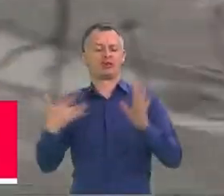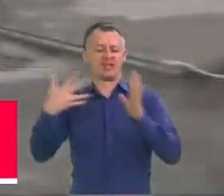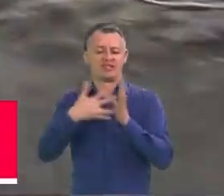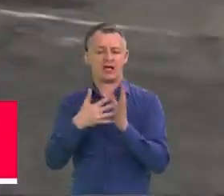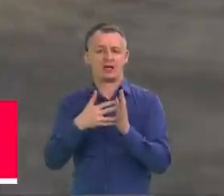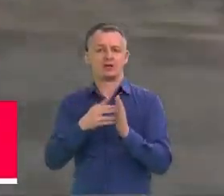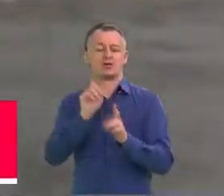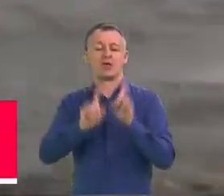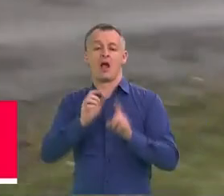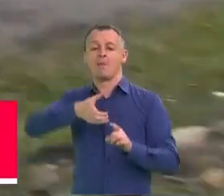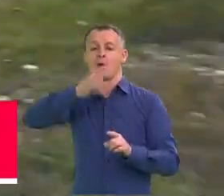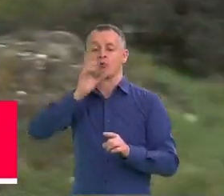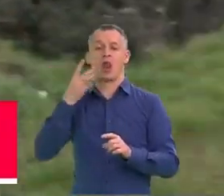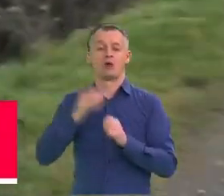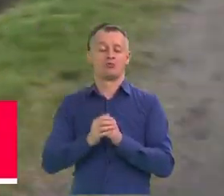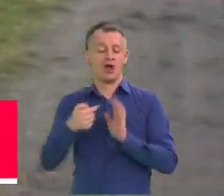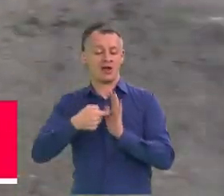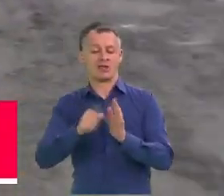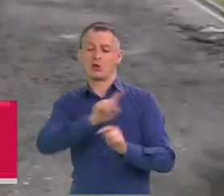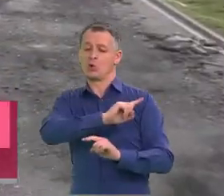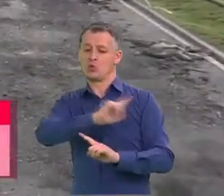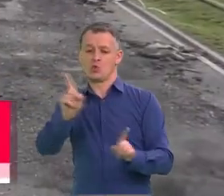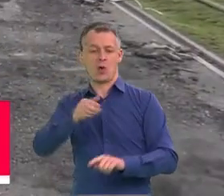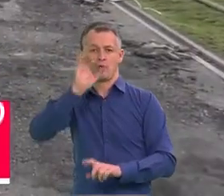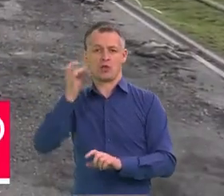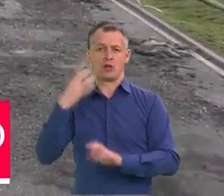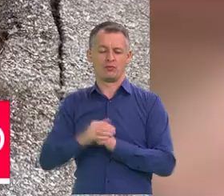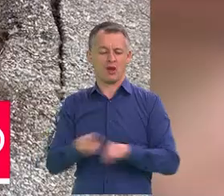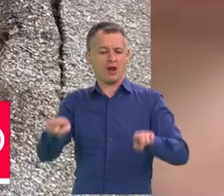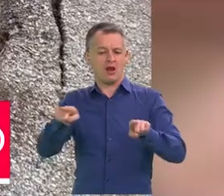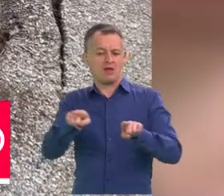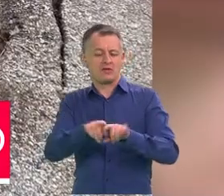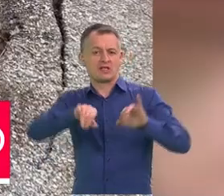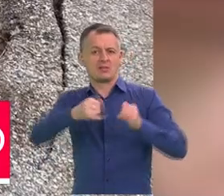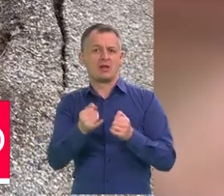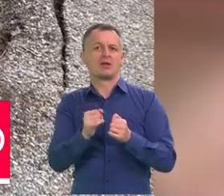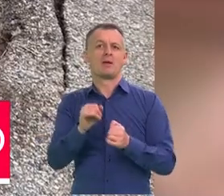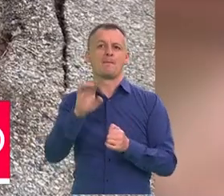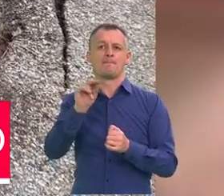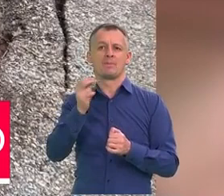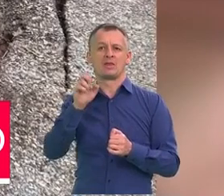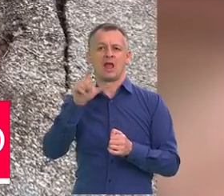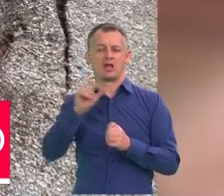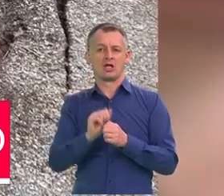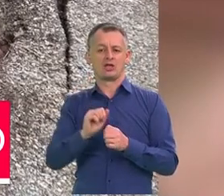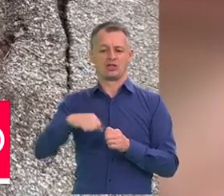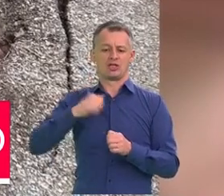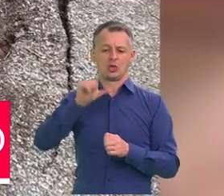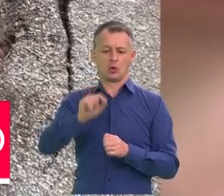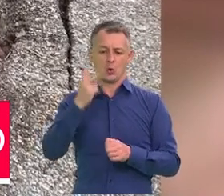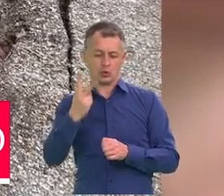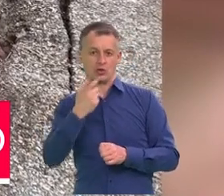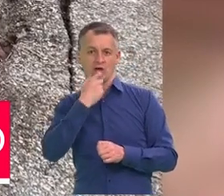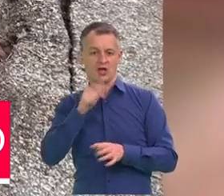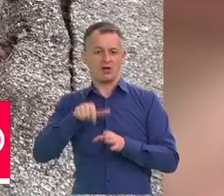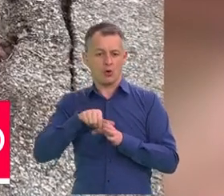că șoferul nu se afla sub influența alcoolului. Un accident similar a avut loc la Predeal. Un tânăr de 22 de ani a pierdut controlul mașinii pe care